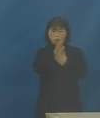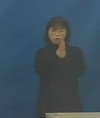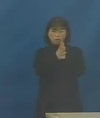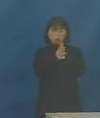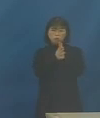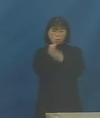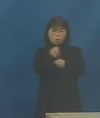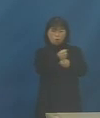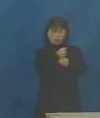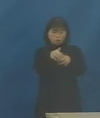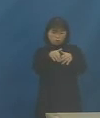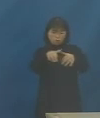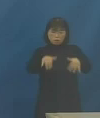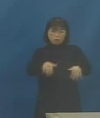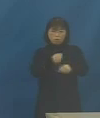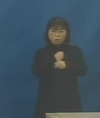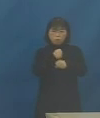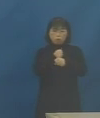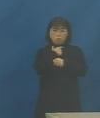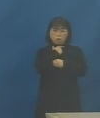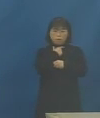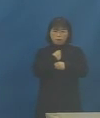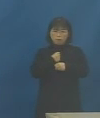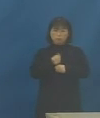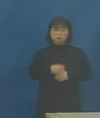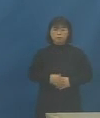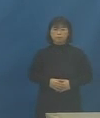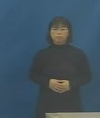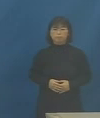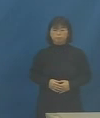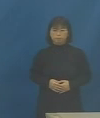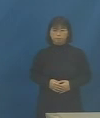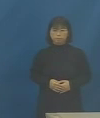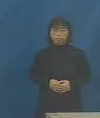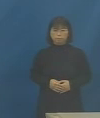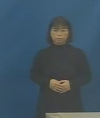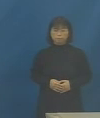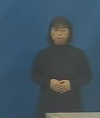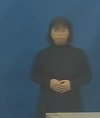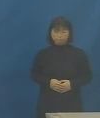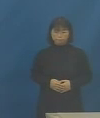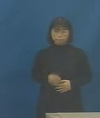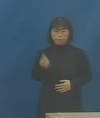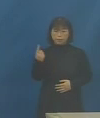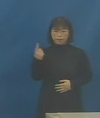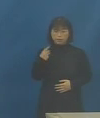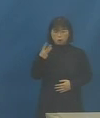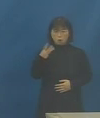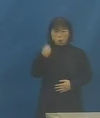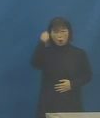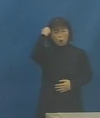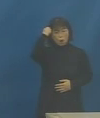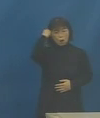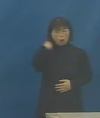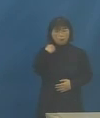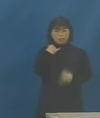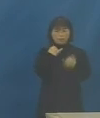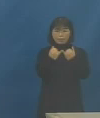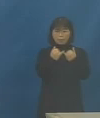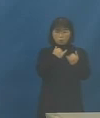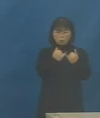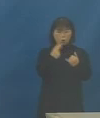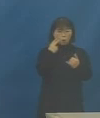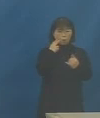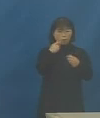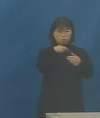いく体制を整えていきたいとおもいますそれから昨日三朝町の松浦町長や起き